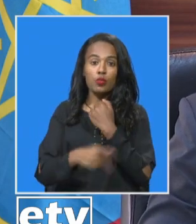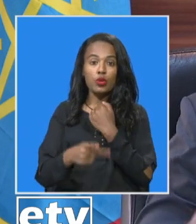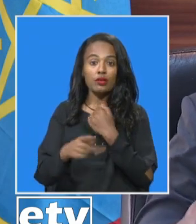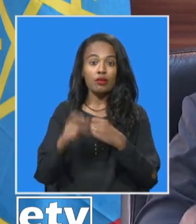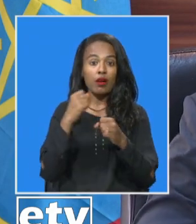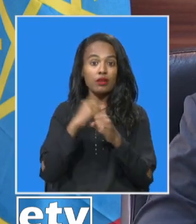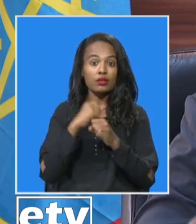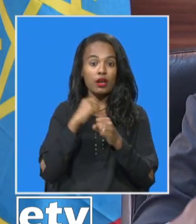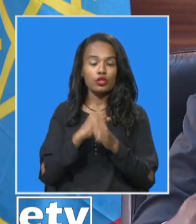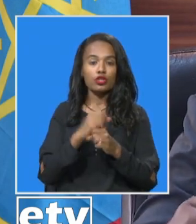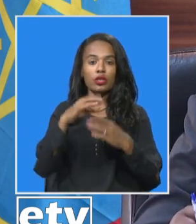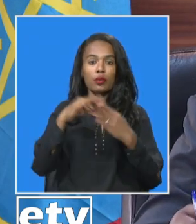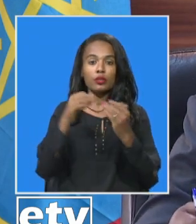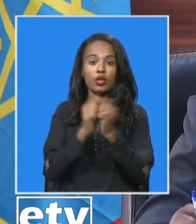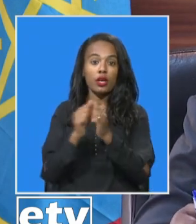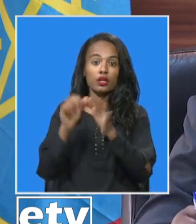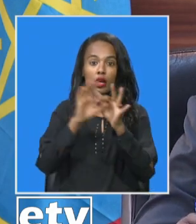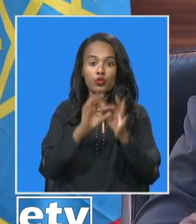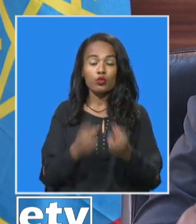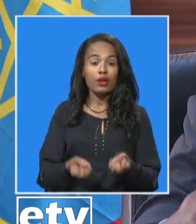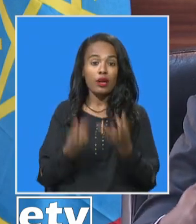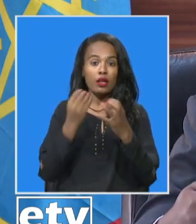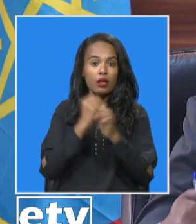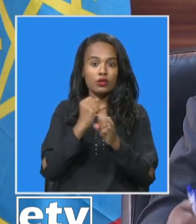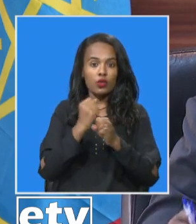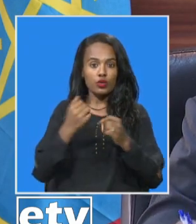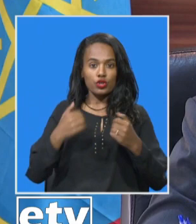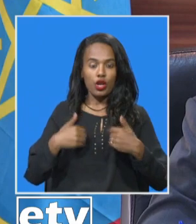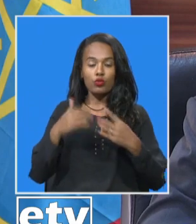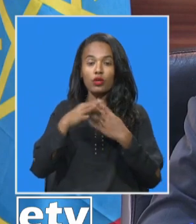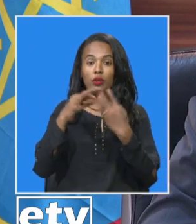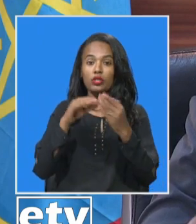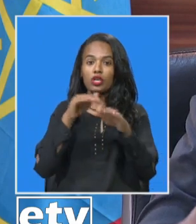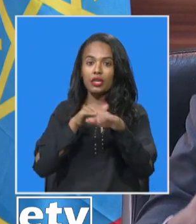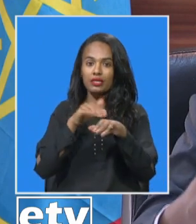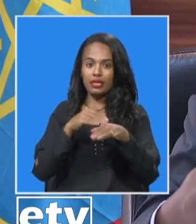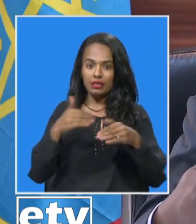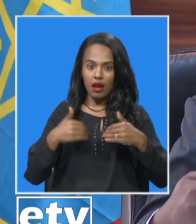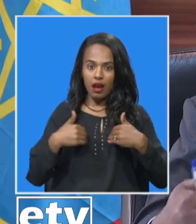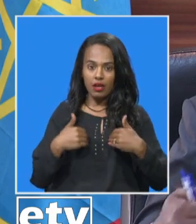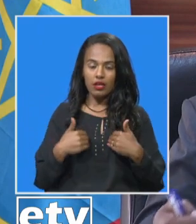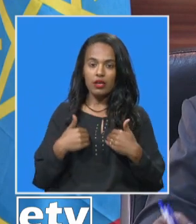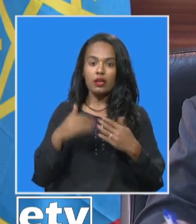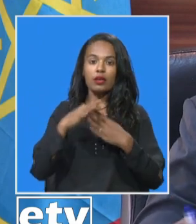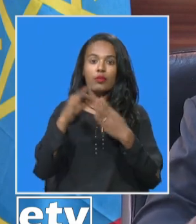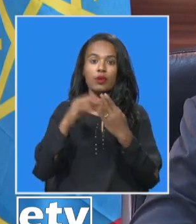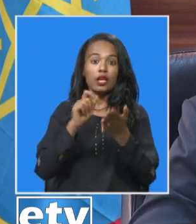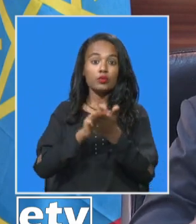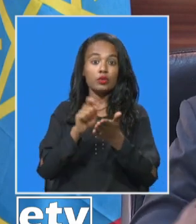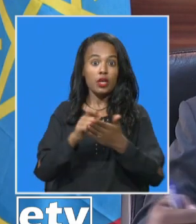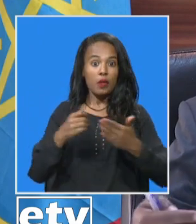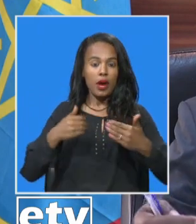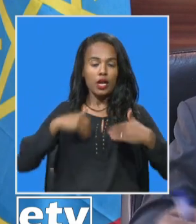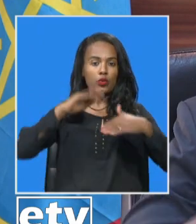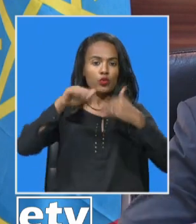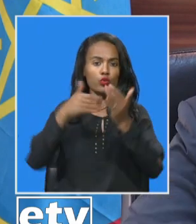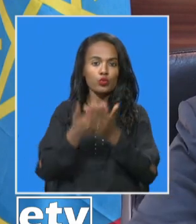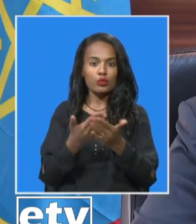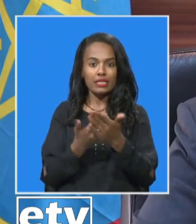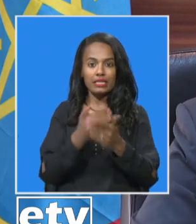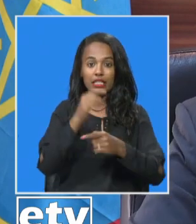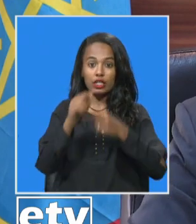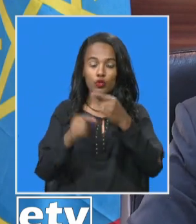ስራችንንም ከምርጫ ጋር የተያዙ በርካታ ስራዎች ስላሉ የምርጫ ቅስቀሳው አለ፣ መራጭ ምዝገባው አለ። ሁሉም እነዚህ